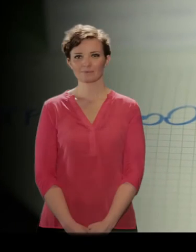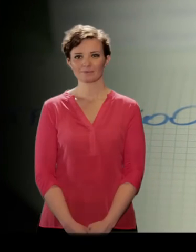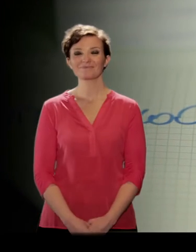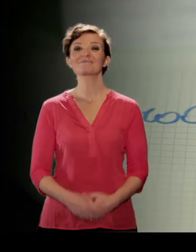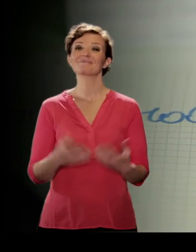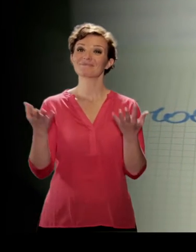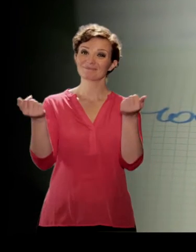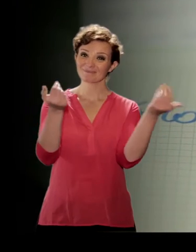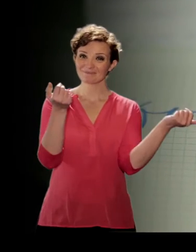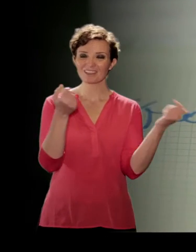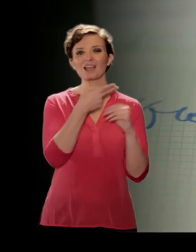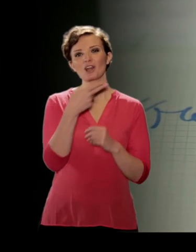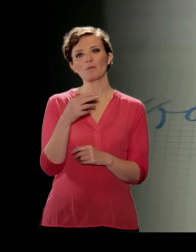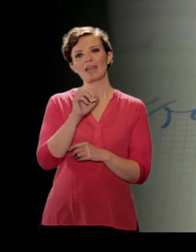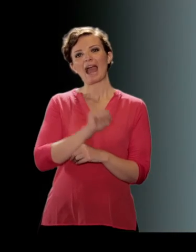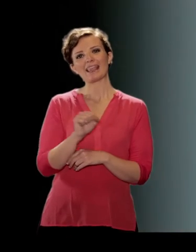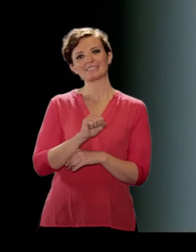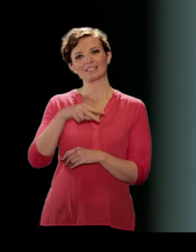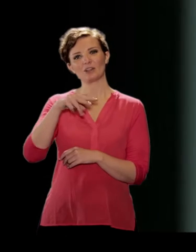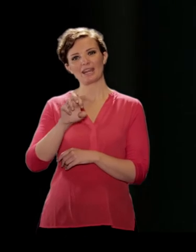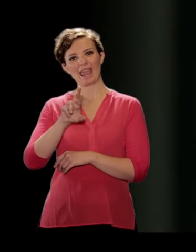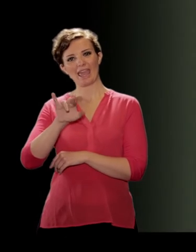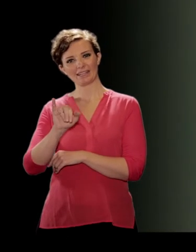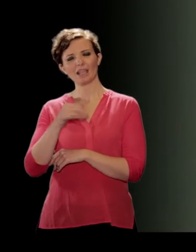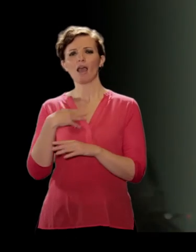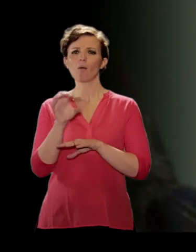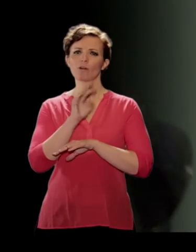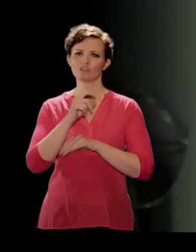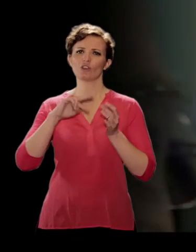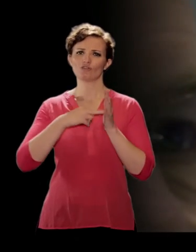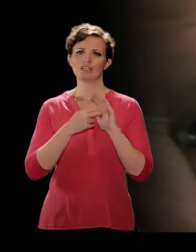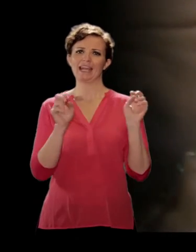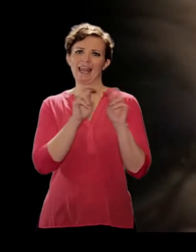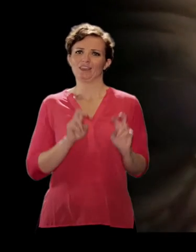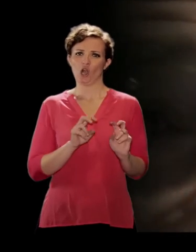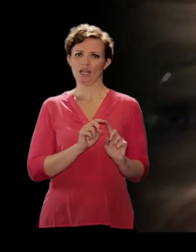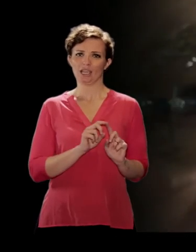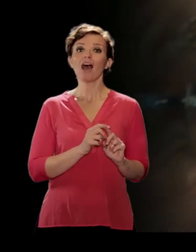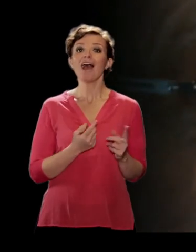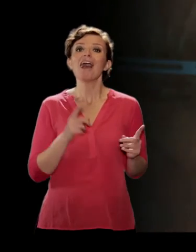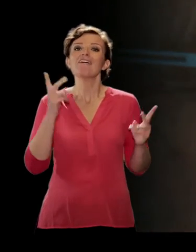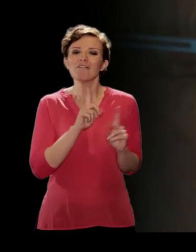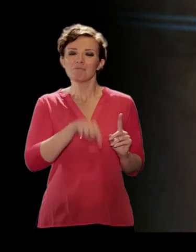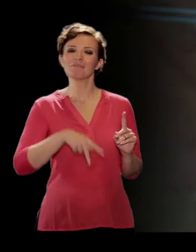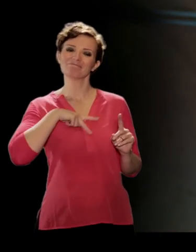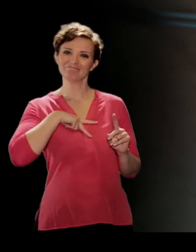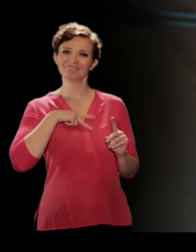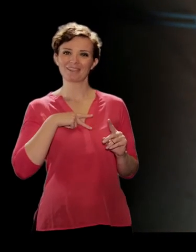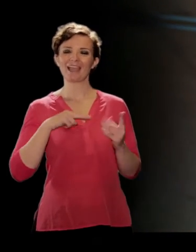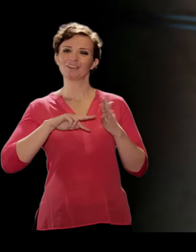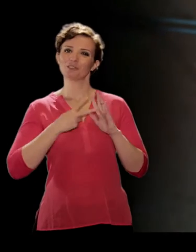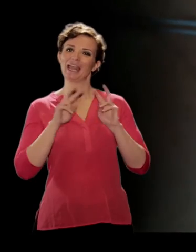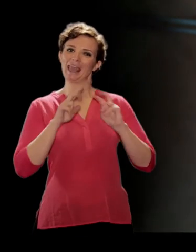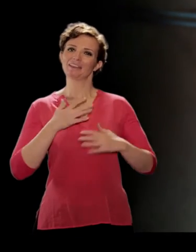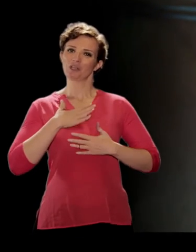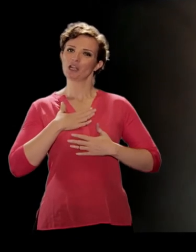Salve, sono Alessandro Neri, sono un professore di ingegneria elettronica e sono anche un ingegnere elettronico che svolge